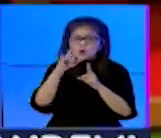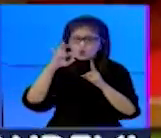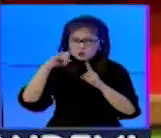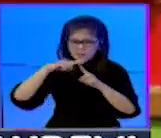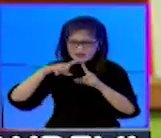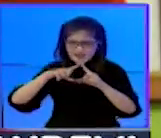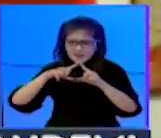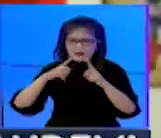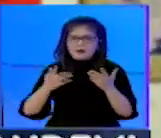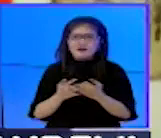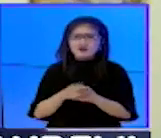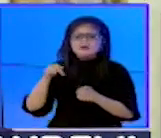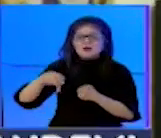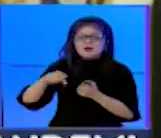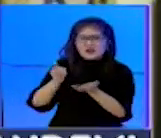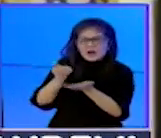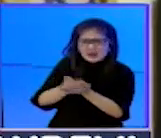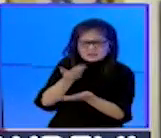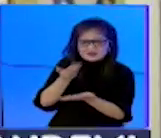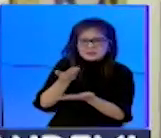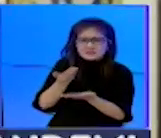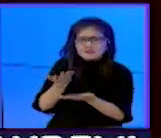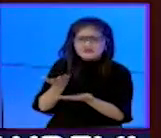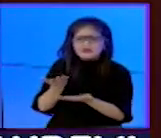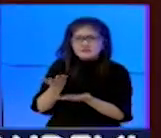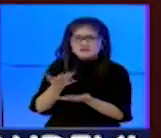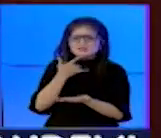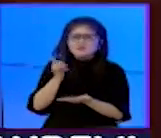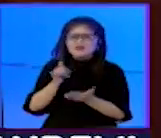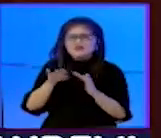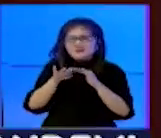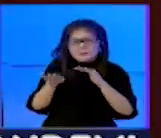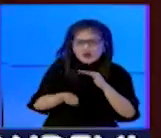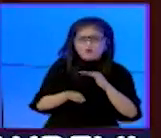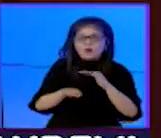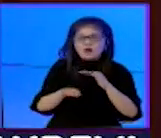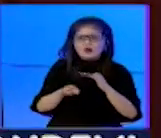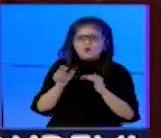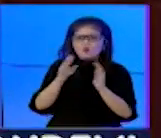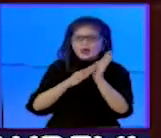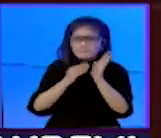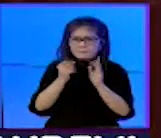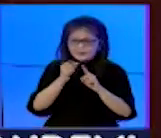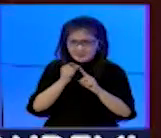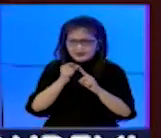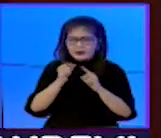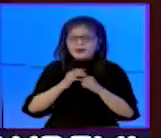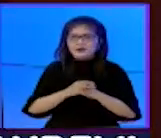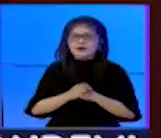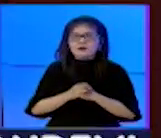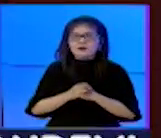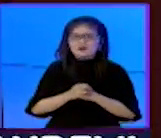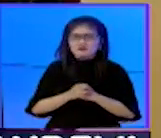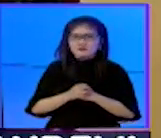Dan sekarang juga gaji kan masih di bawah UMP. Oh, di bawah UMP. Nah,